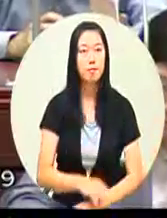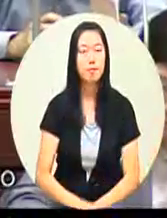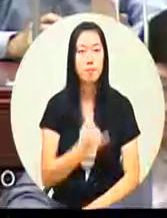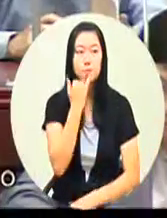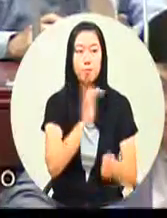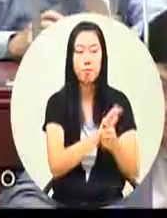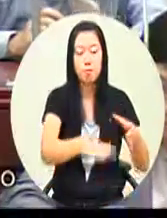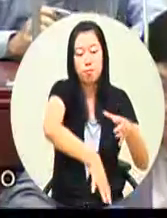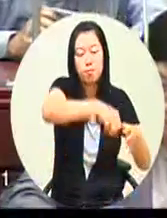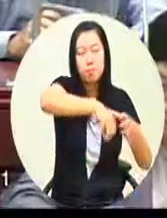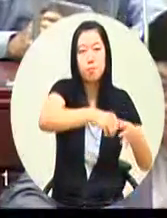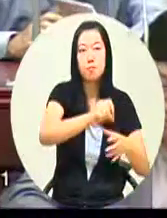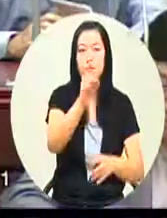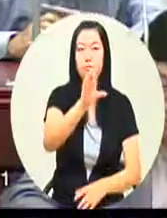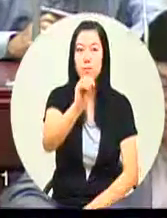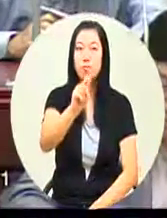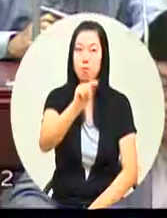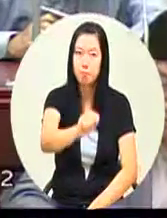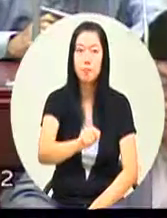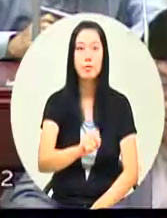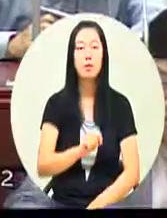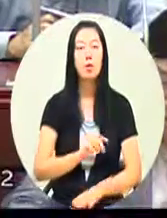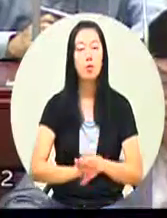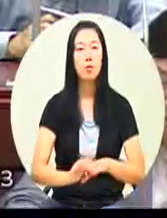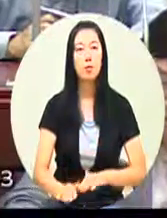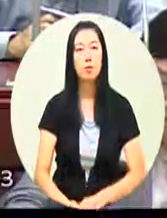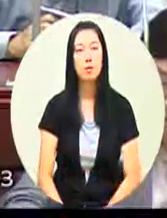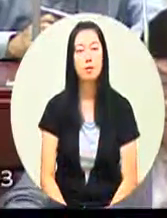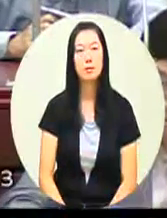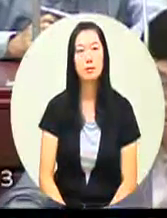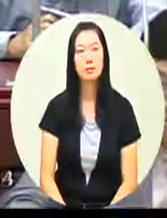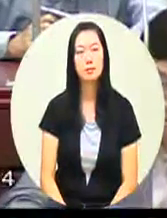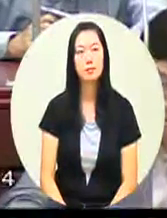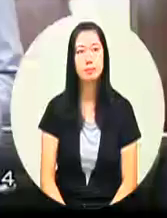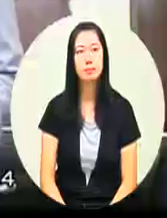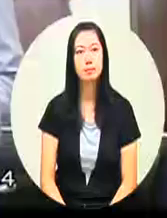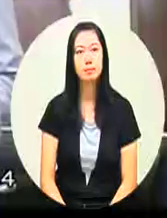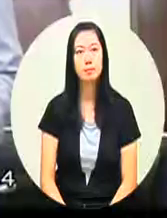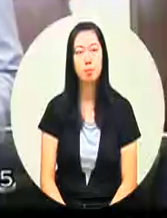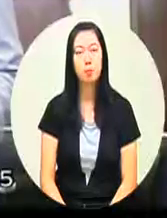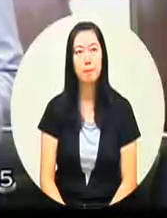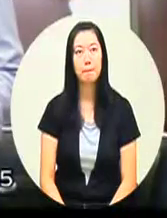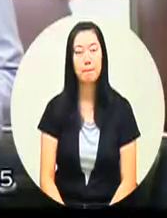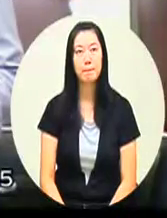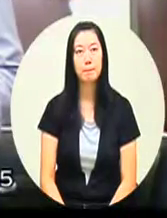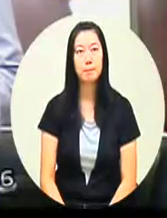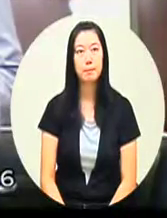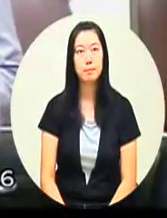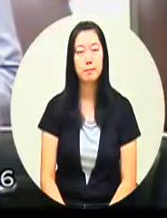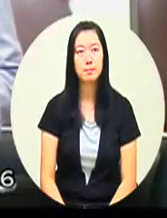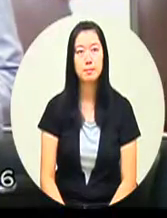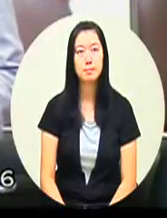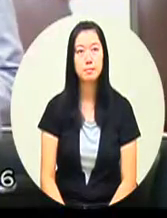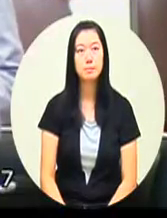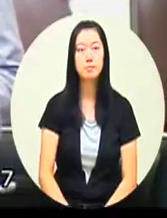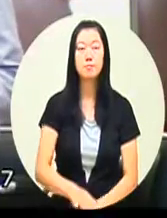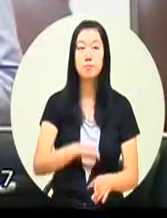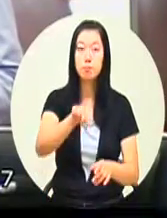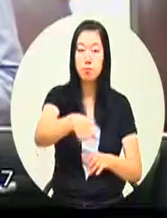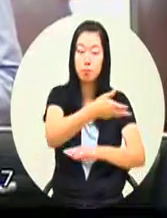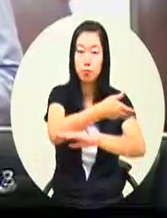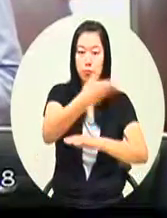到100,000吨的一个水量。 谢谢王经理哈，给我们这么多详细的资料。 谢谢。 浮流水是在